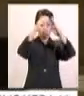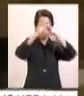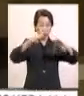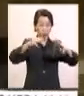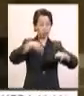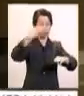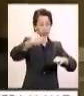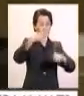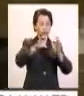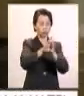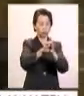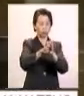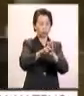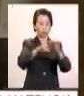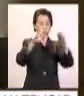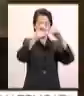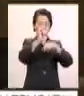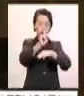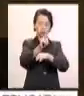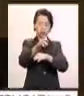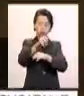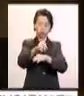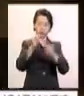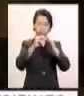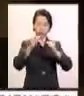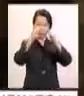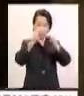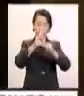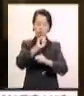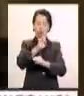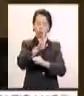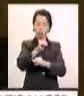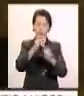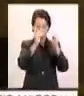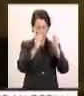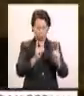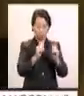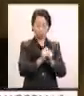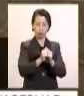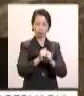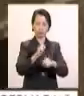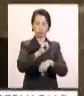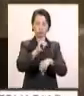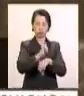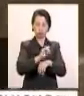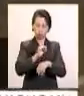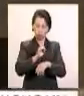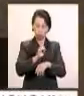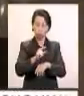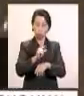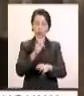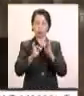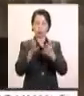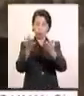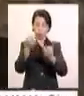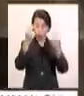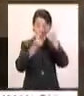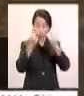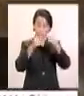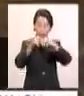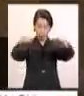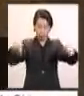bersejarah seperti Registan Square, Madrasah Ulubek, Makam Amir Temur dan Shodor. Jika anda ingin melawat